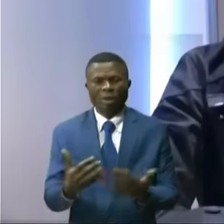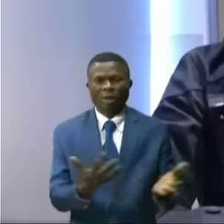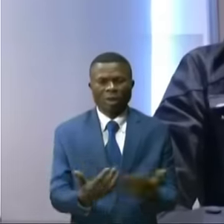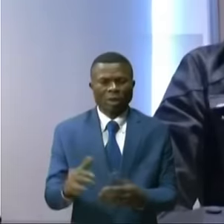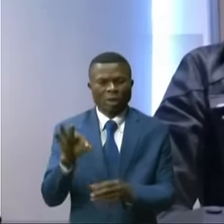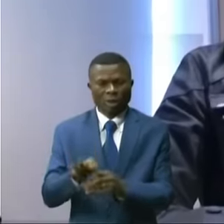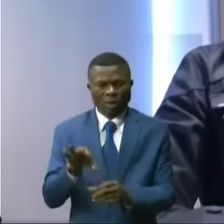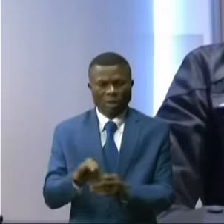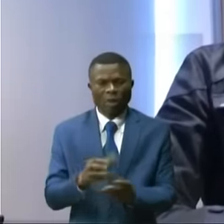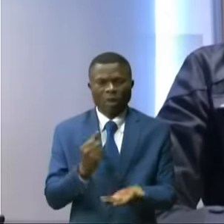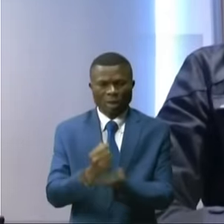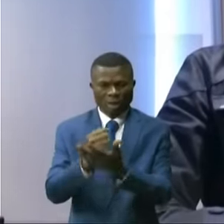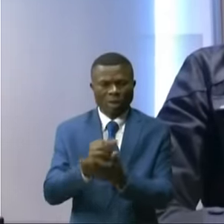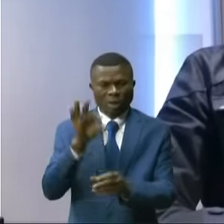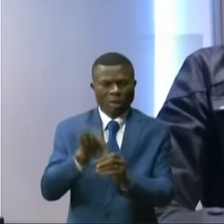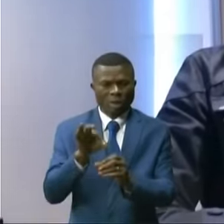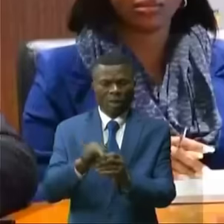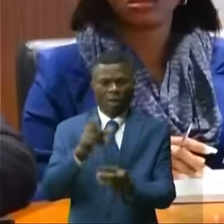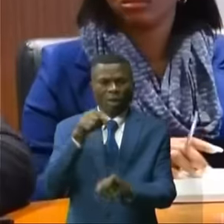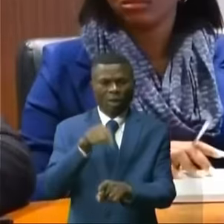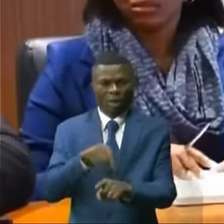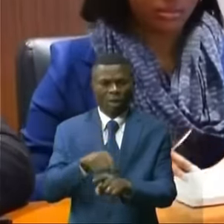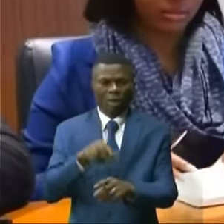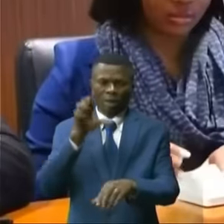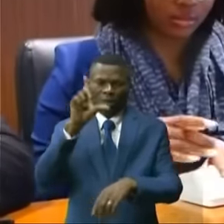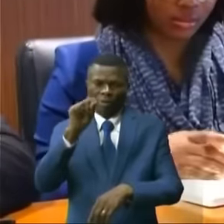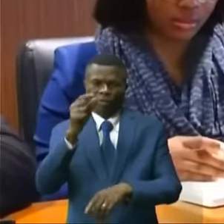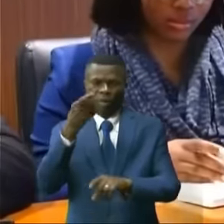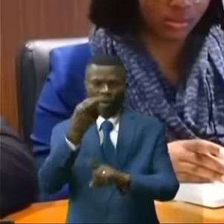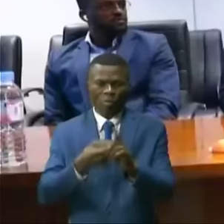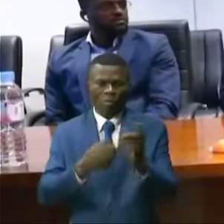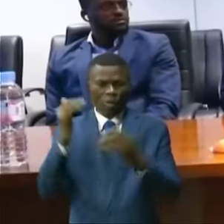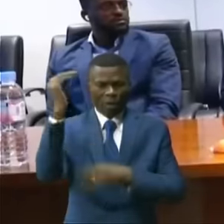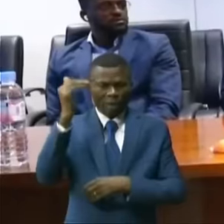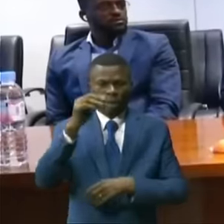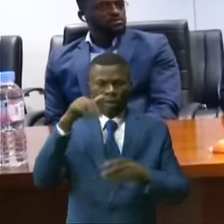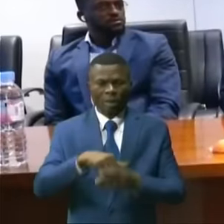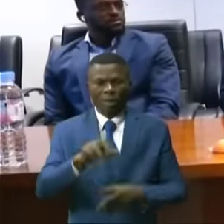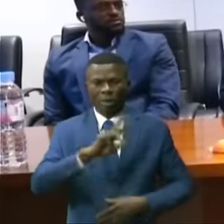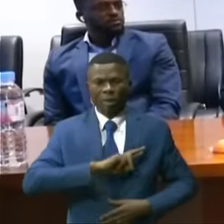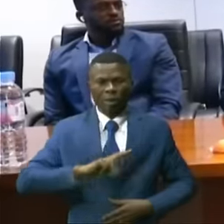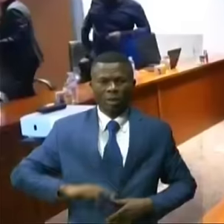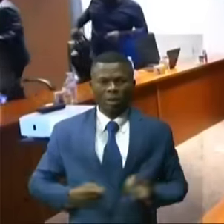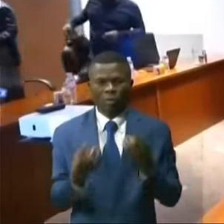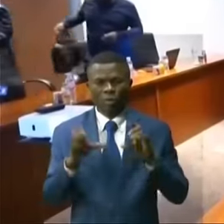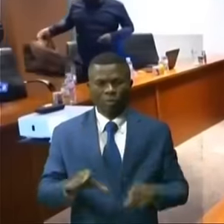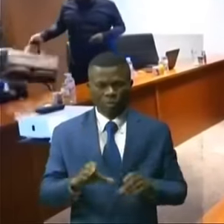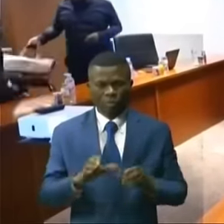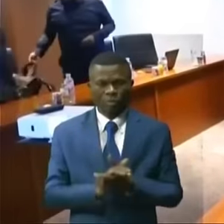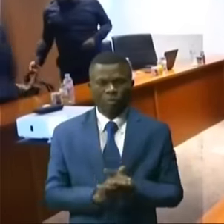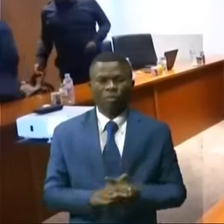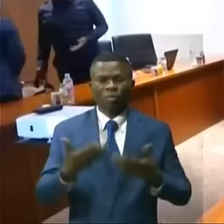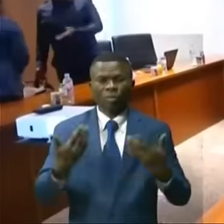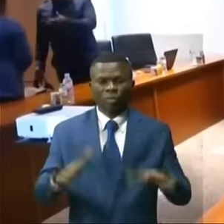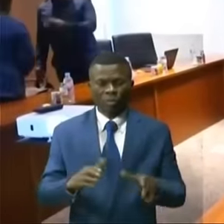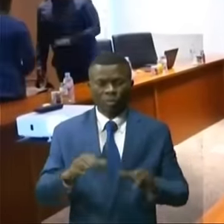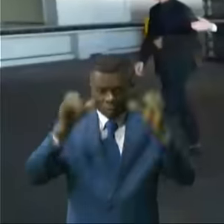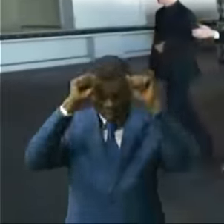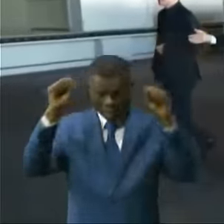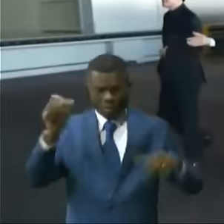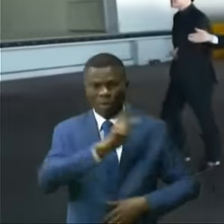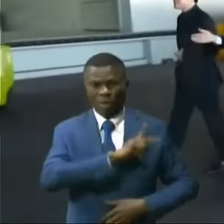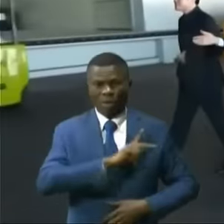vote qui servira aux élections prévues le décembre 2023 en République démocratique du Congo réunion terminée deni Kadim